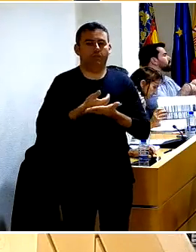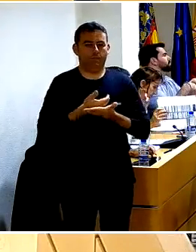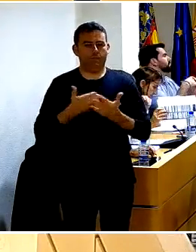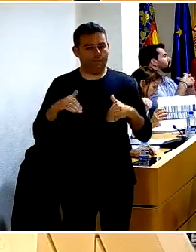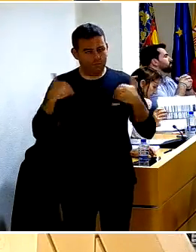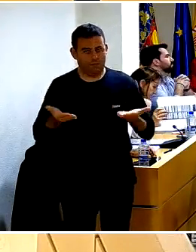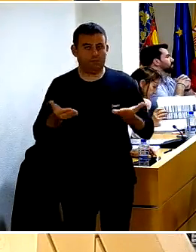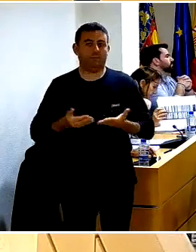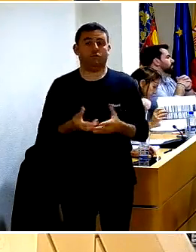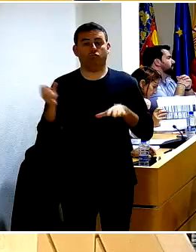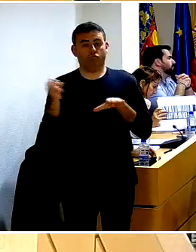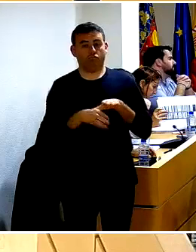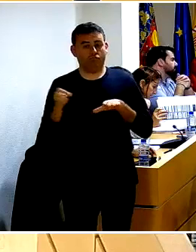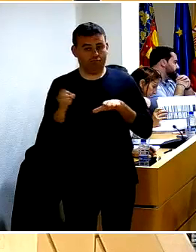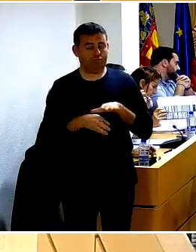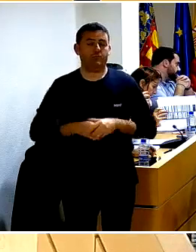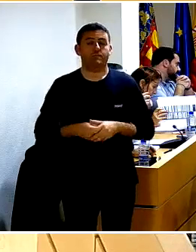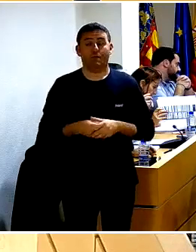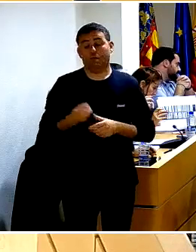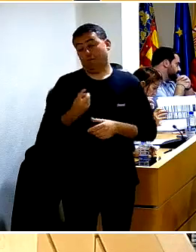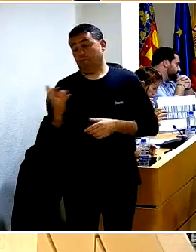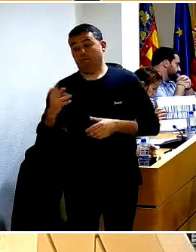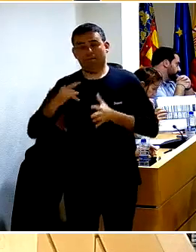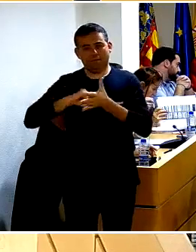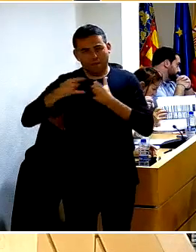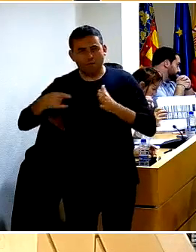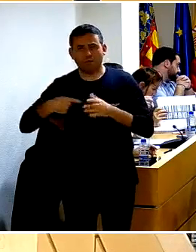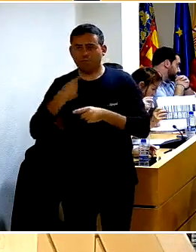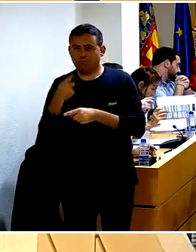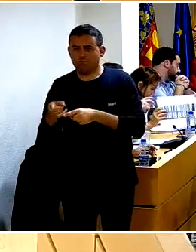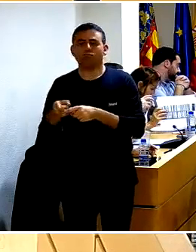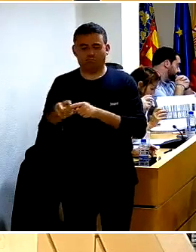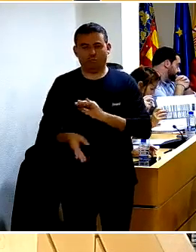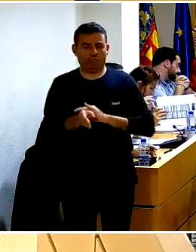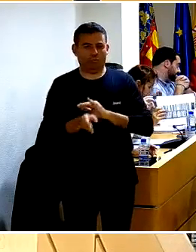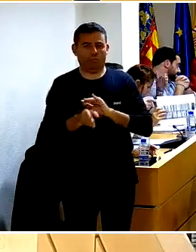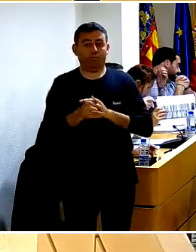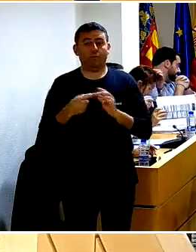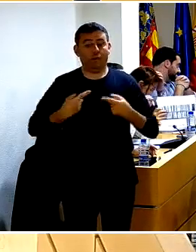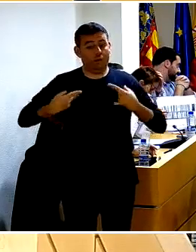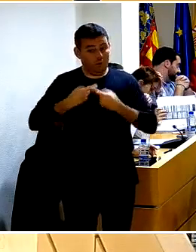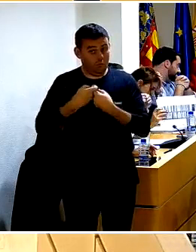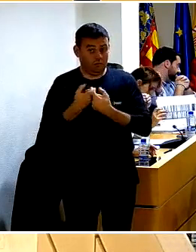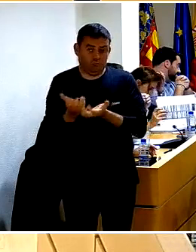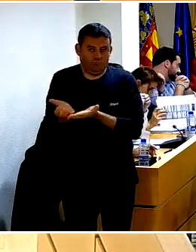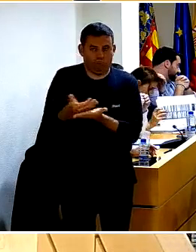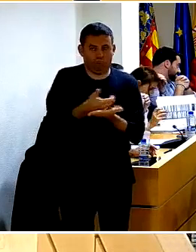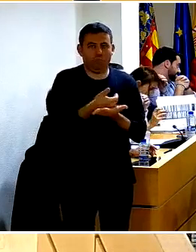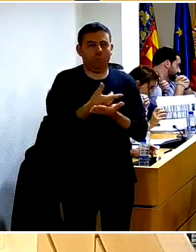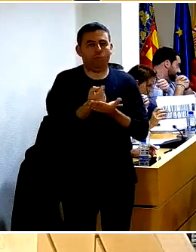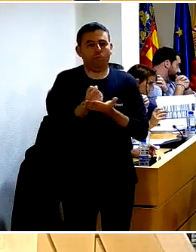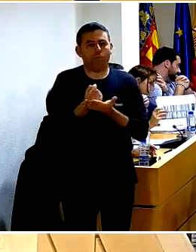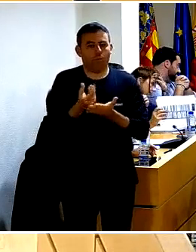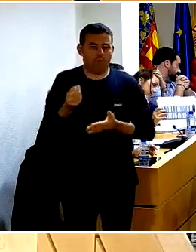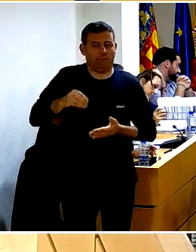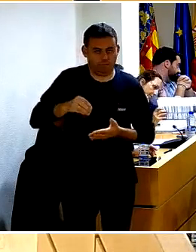es recomanen mantindre un increment que, encara que siga major, que siga molt, molt prudent respecte al pressupost